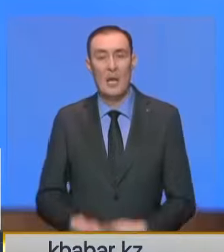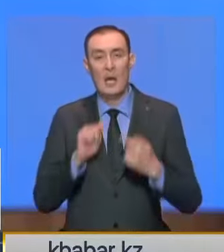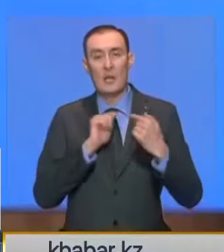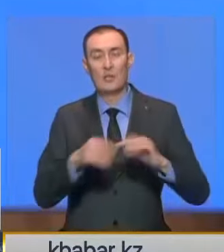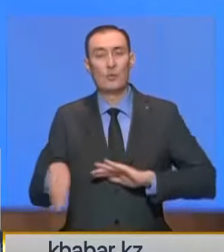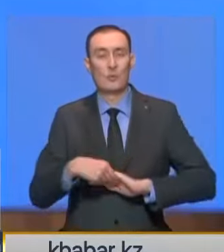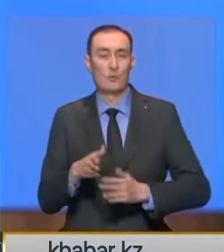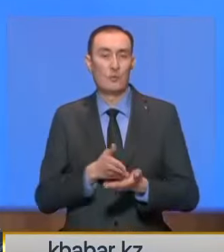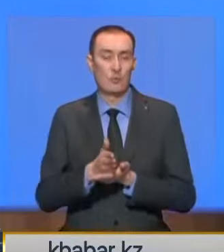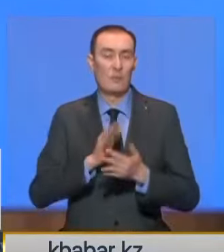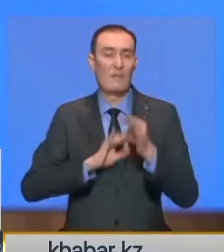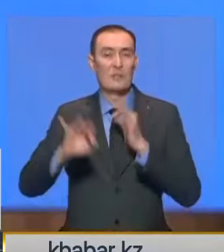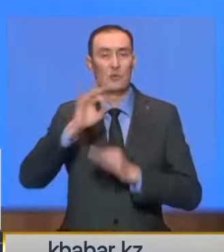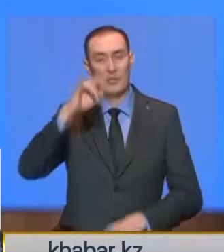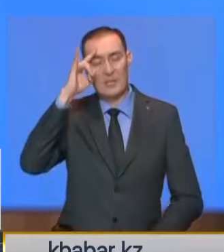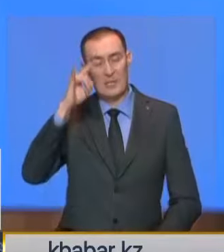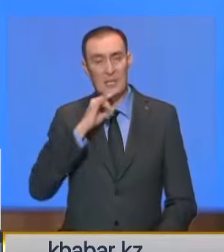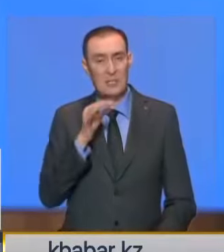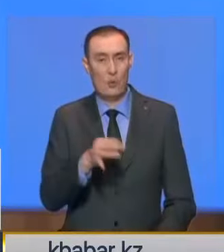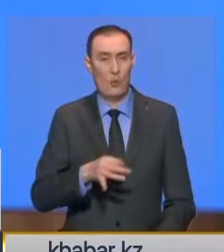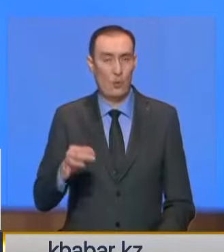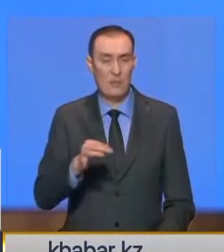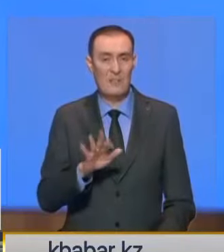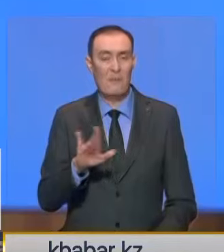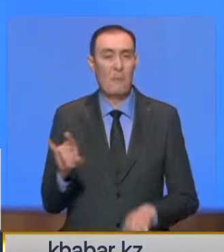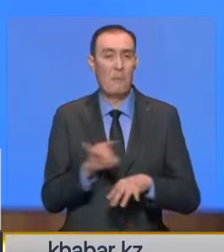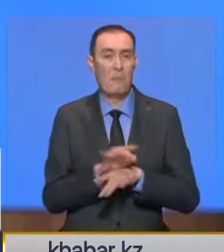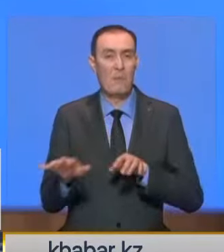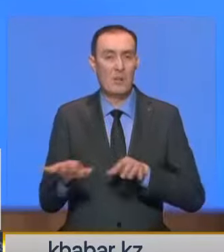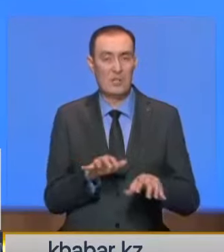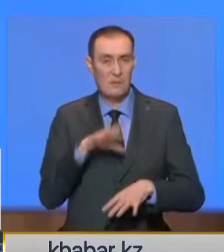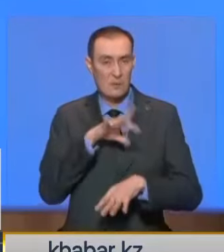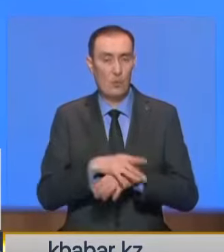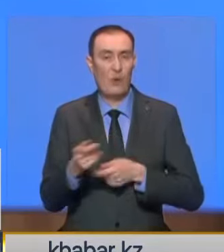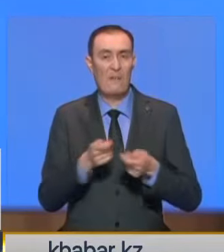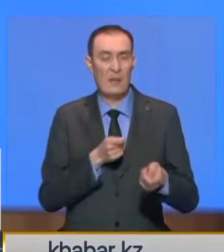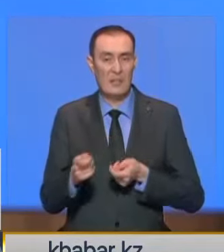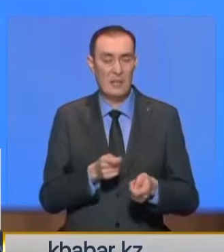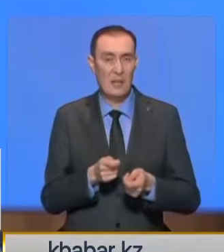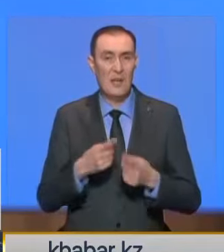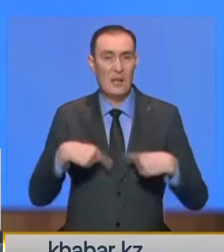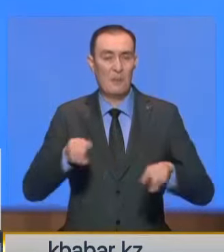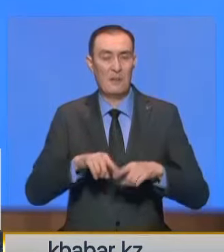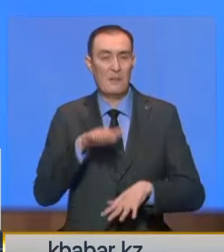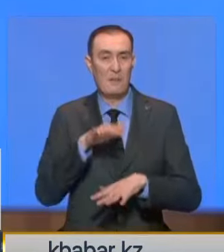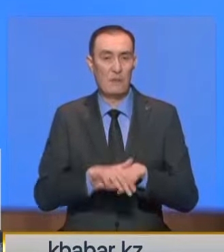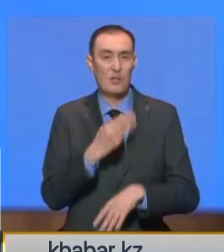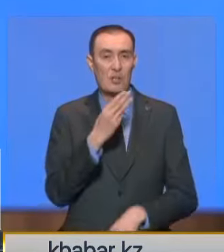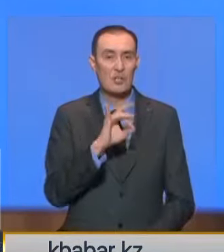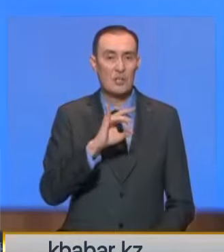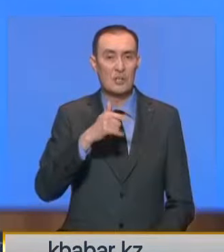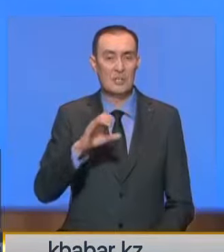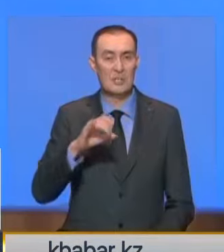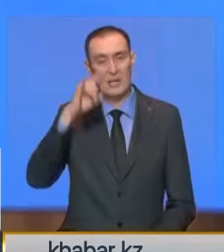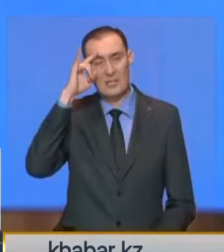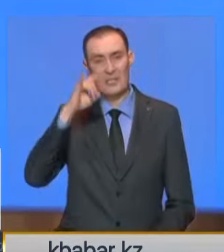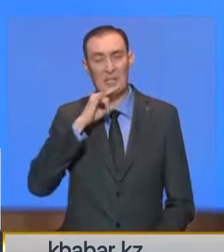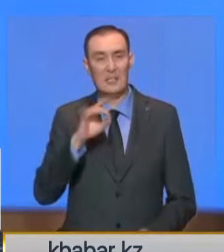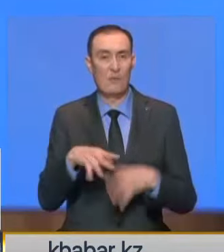Антикоррупционной службы по Восточно-Казахстанской области в мошенничестве изобличен руководитель кооперативного фонда ШГС